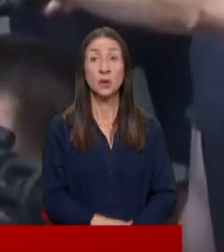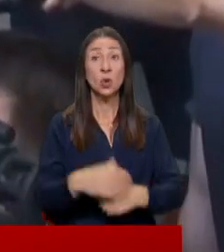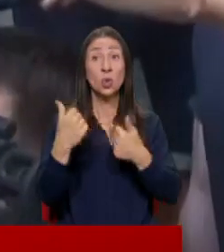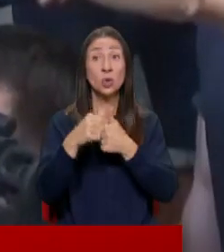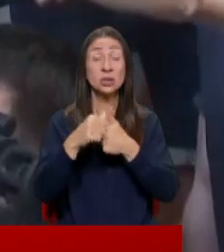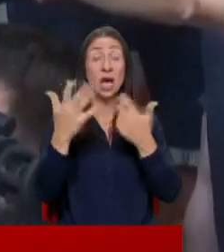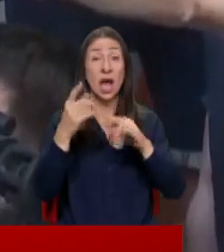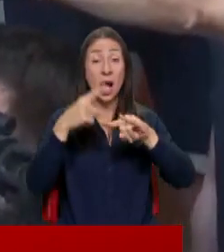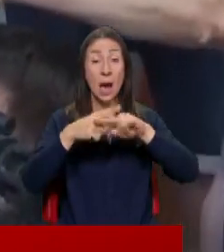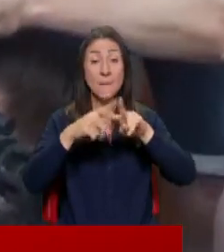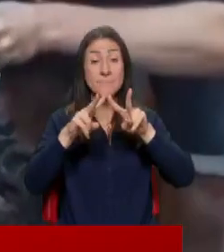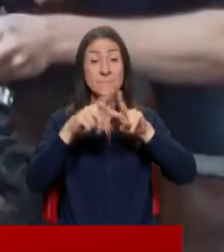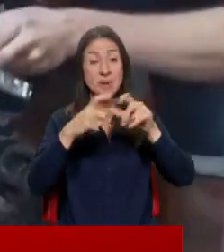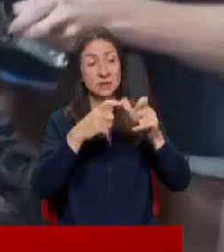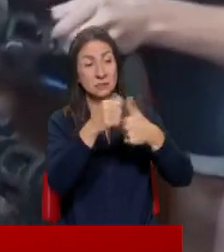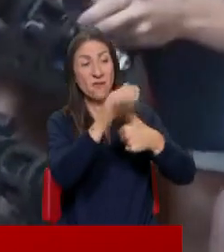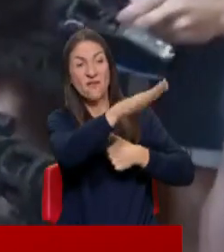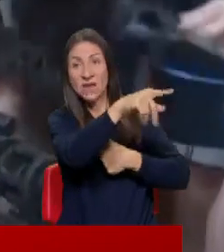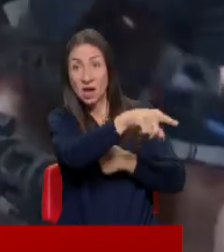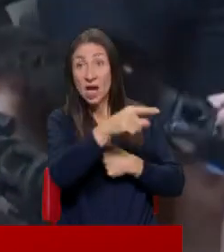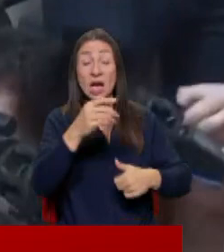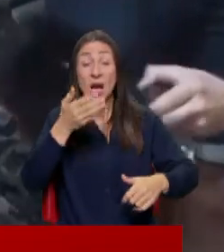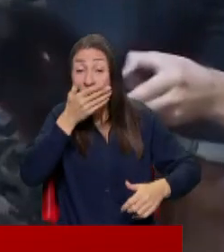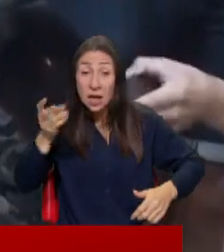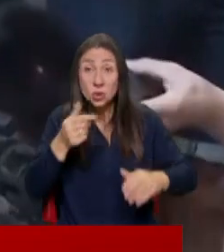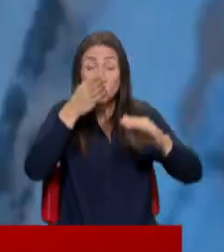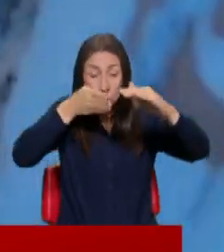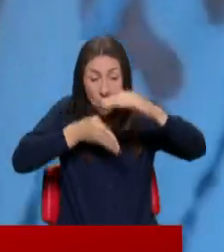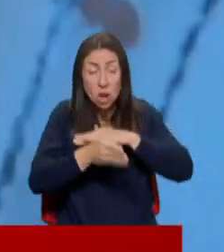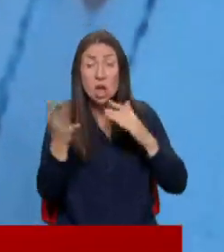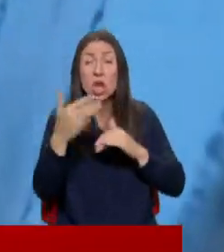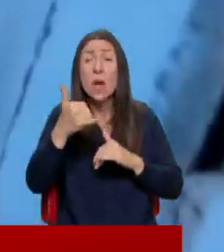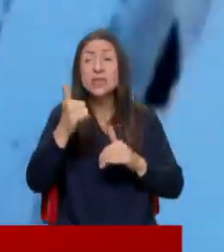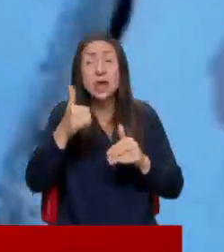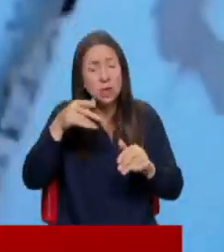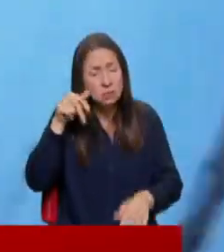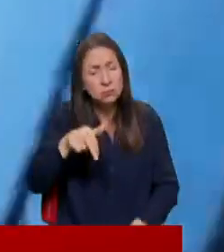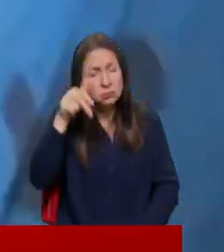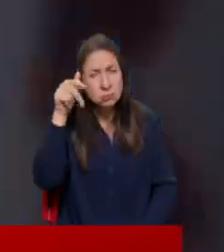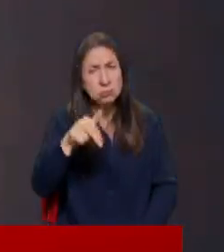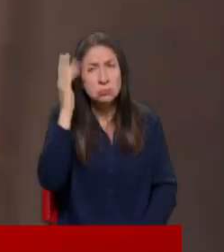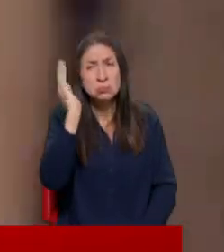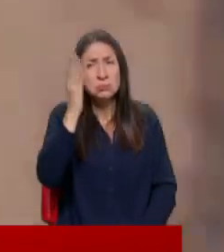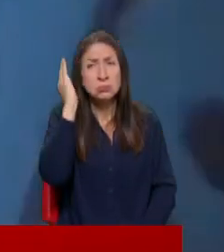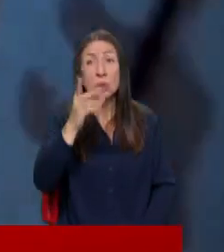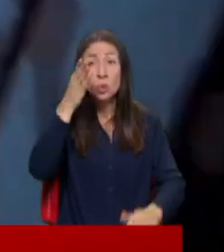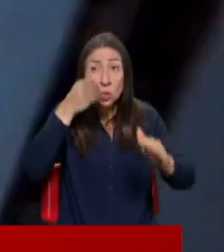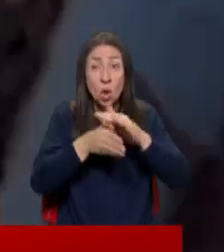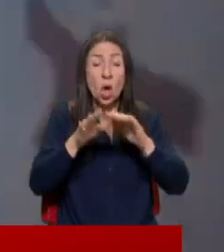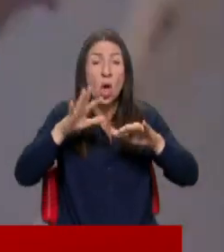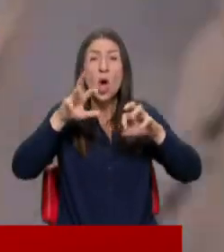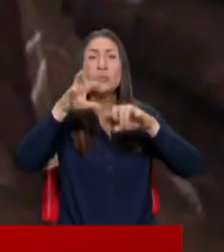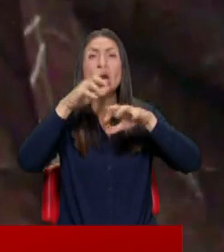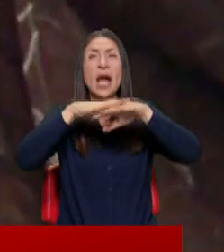Kocası hala Hamas'ın elinde olan İsrailli kadın kaçırılırken tünellerde kilometrelerce ilerlediklerini söyledi. Tünelleri örümcek